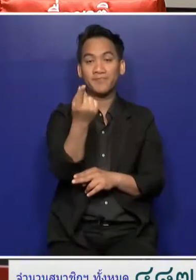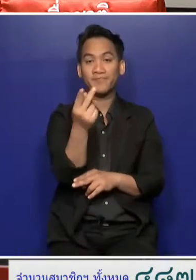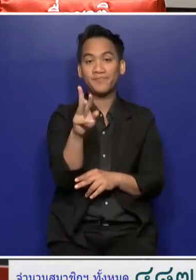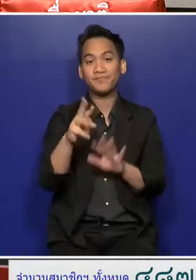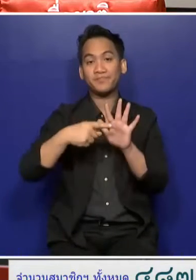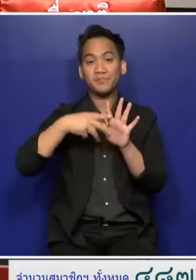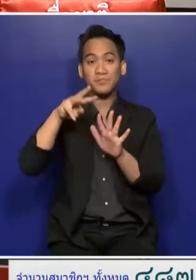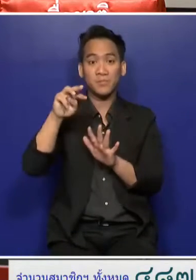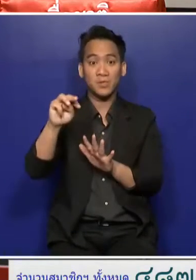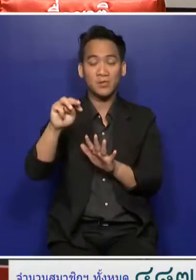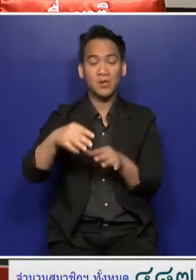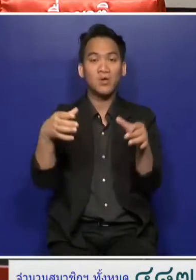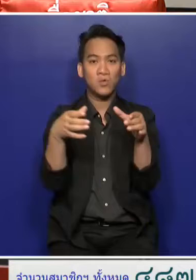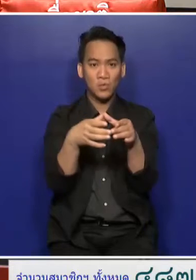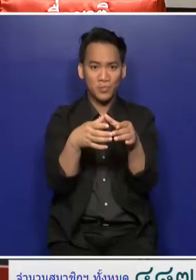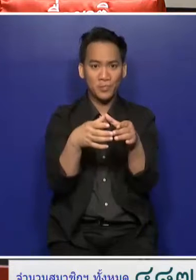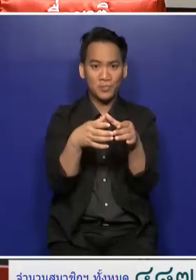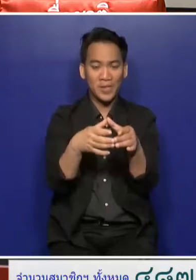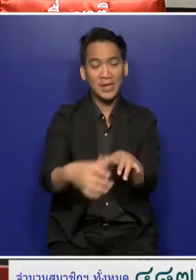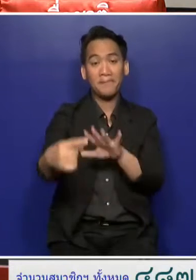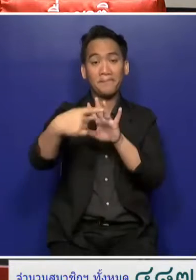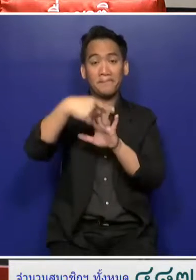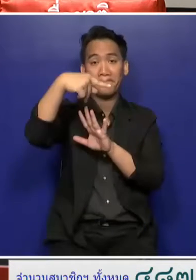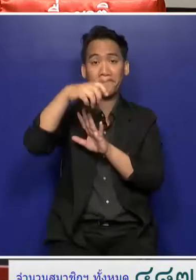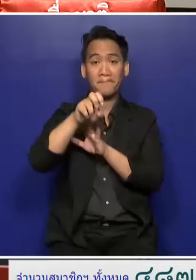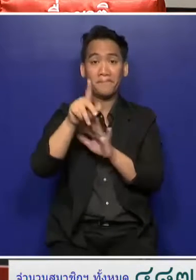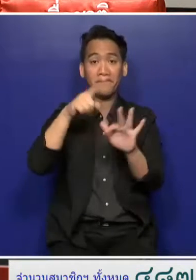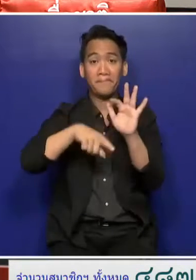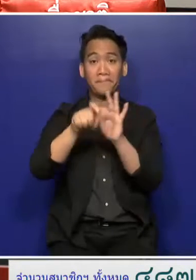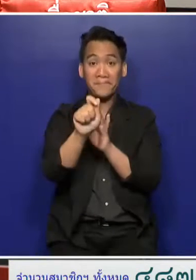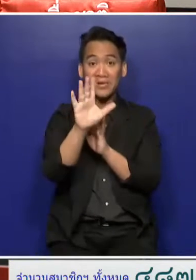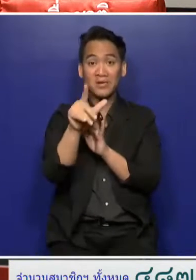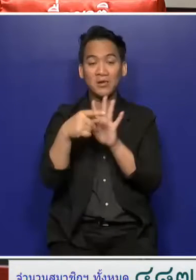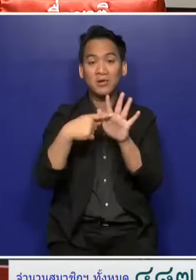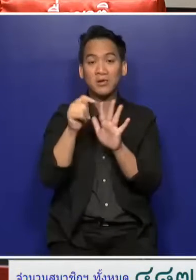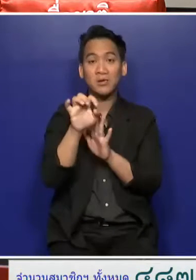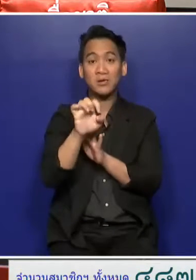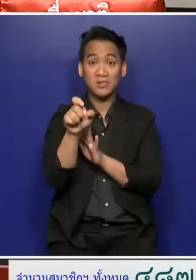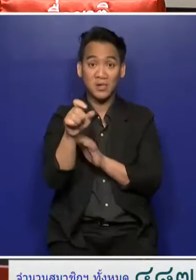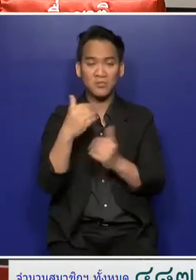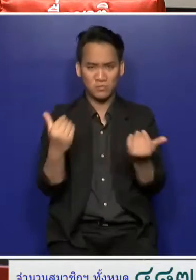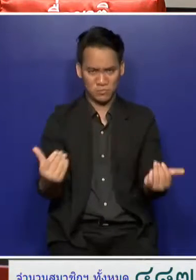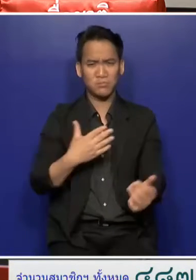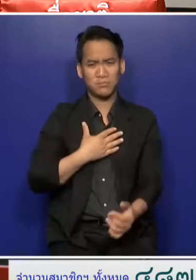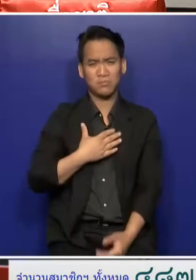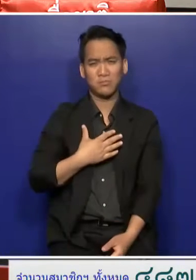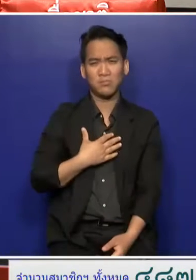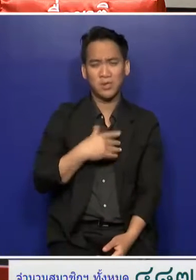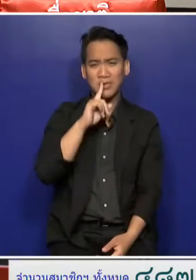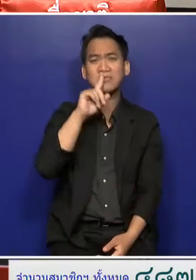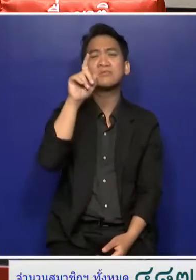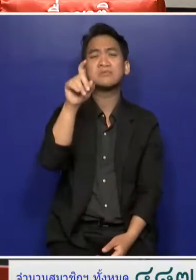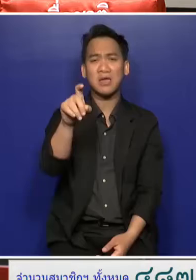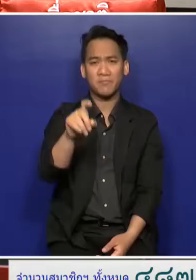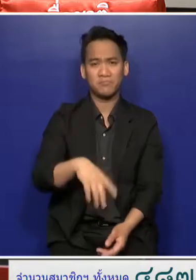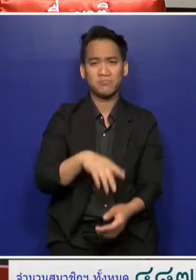ติวันนี้ผมมีเรื่องที่จะปรึกษาหารือเกี่ยวกับความเดือดร้อนของประชาชนดังนี้